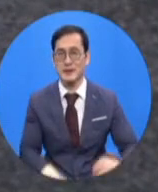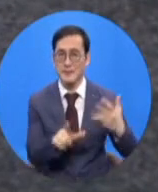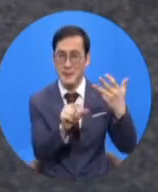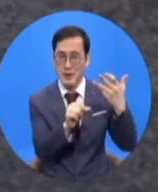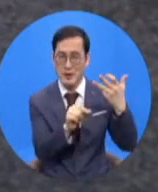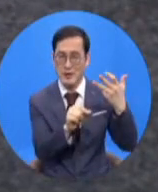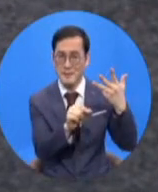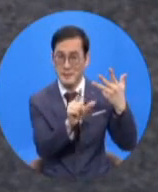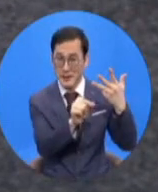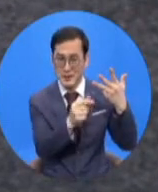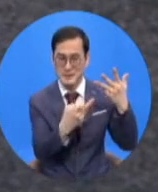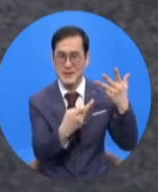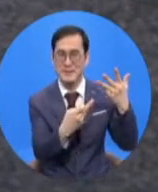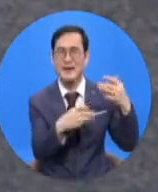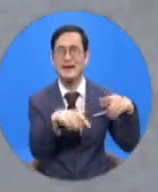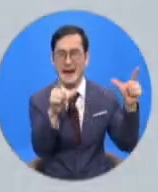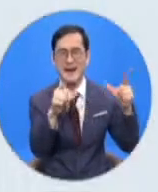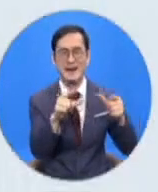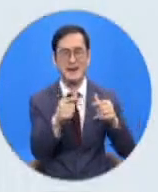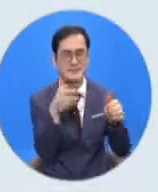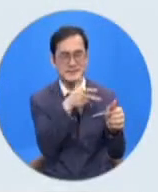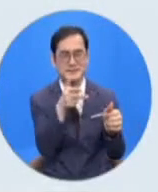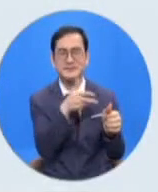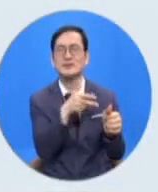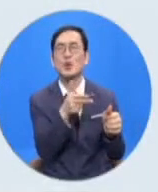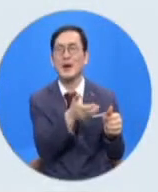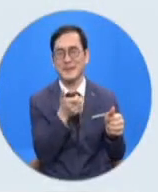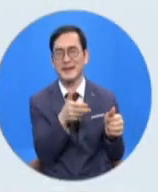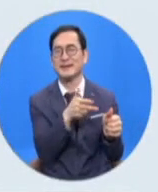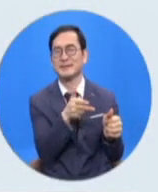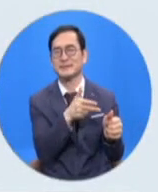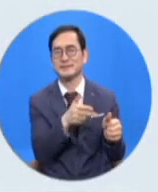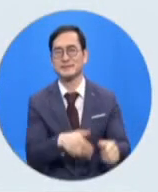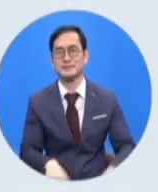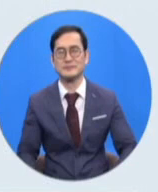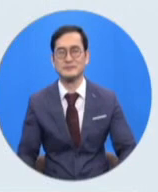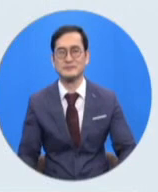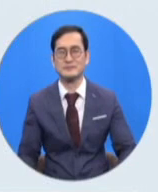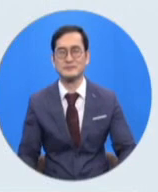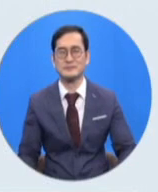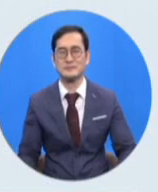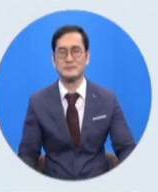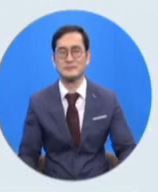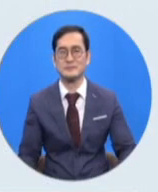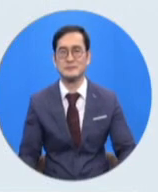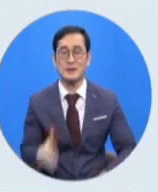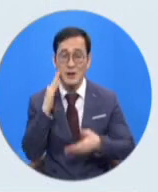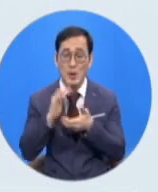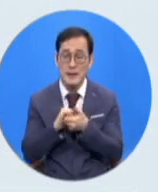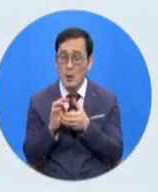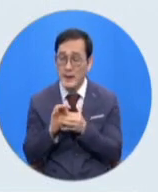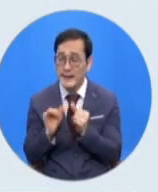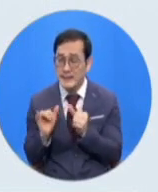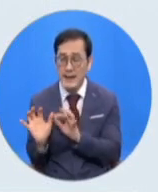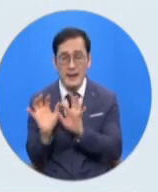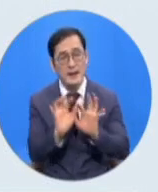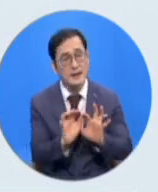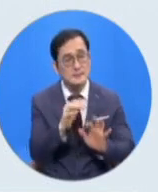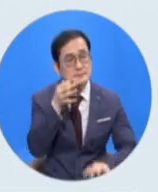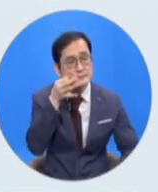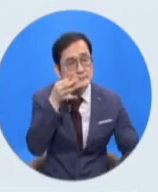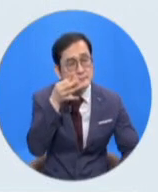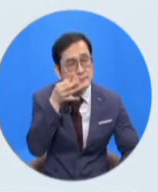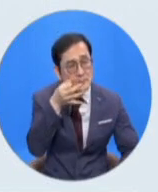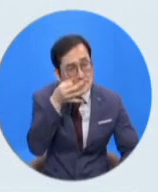전해지고 있고요 또 녹화를 하는 그 현장에 탁현민 의정비 사관 을 비롯해서 청화 다 청와대 관계자들이 동석을 해 있었다 라고